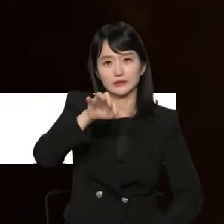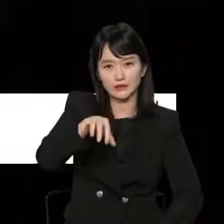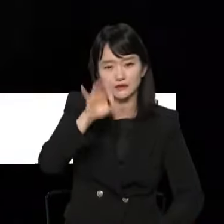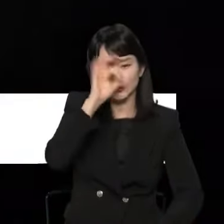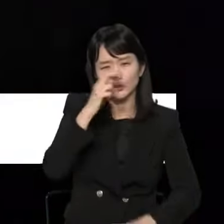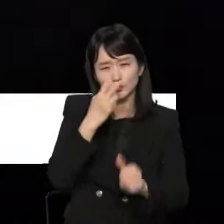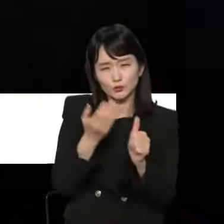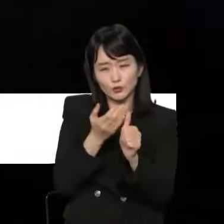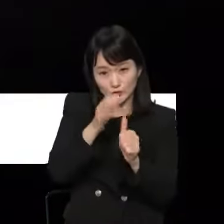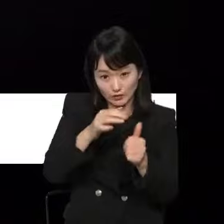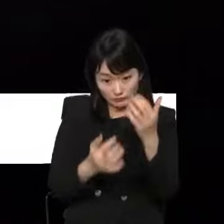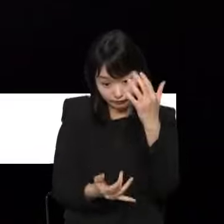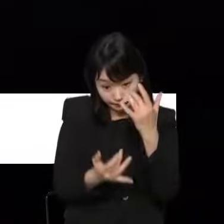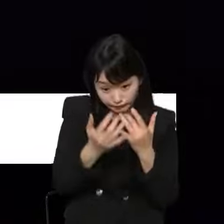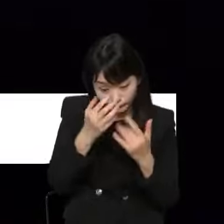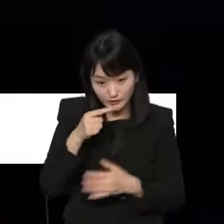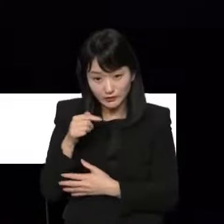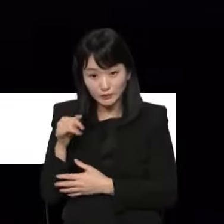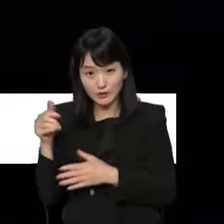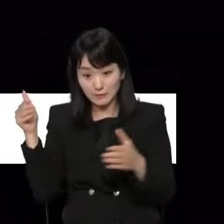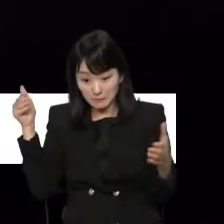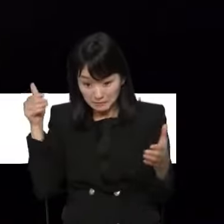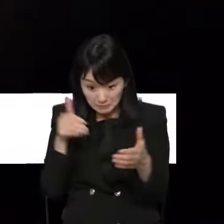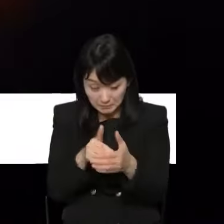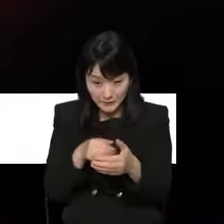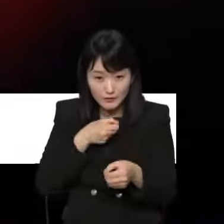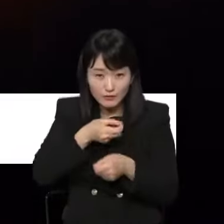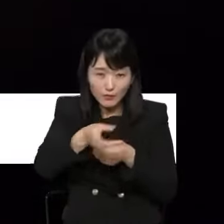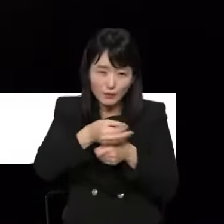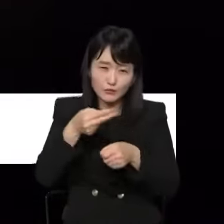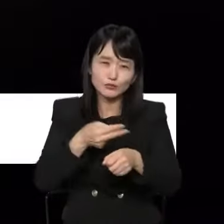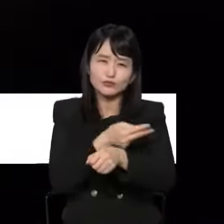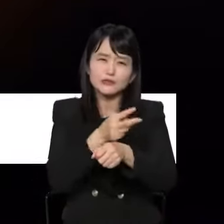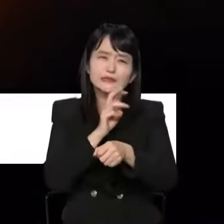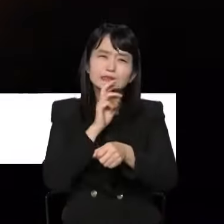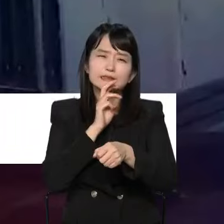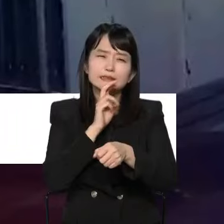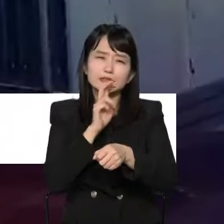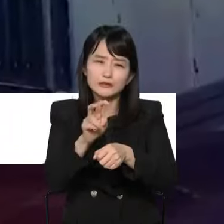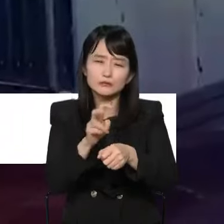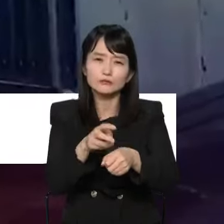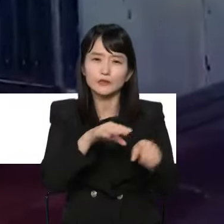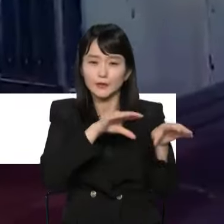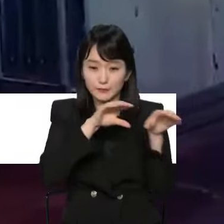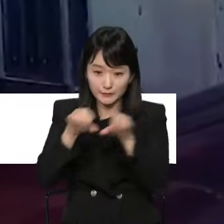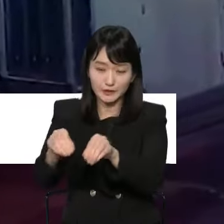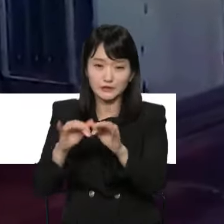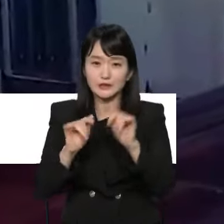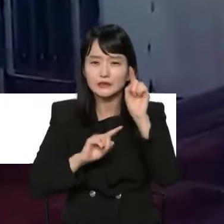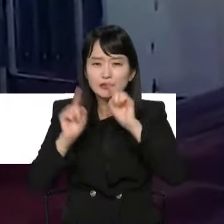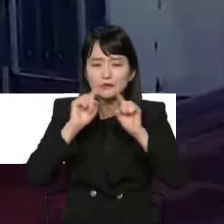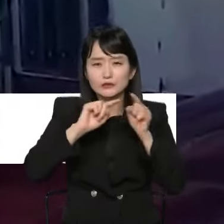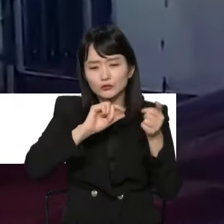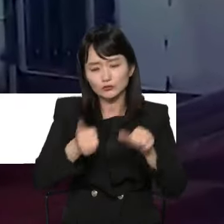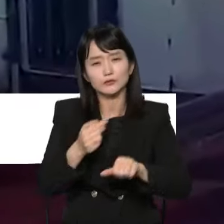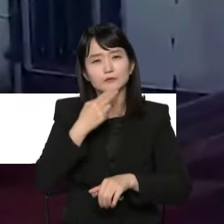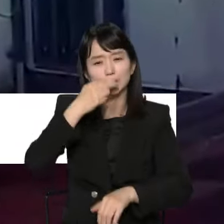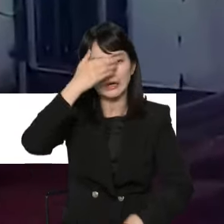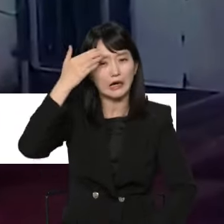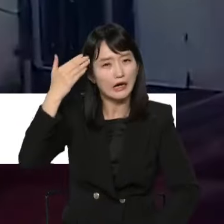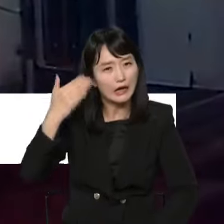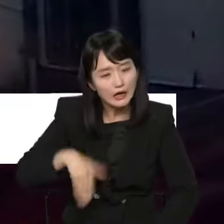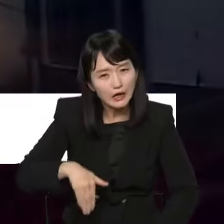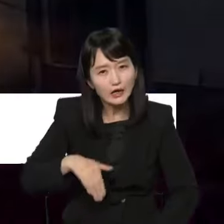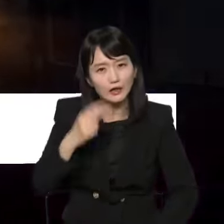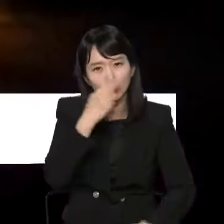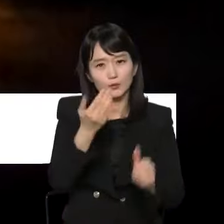불이났습니다 현장에 출동한 소방은 시간 20여분만에 불을 껐습니다 는 없었지만 돈사 한 개동이